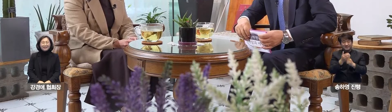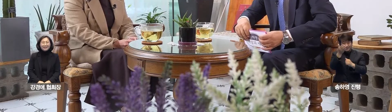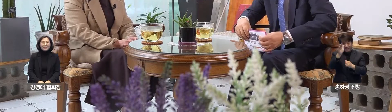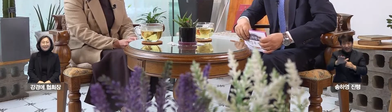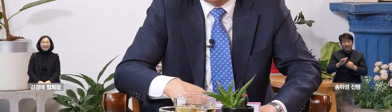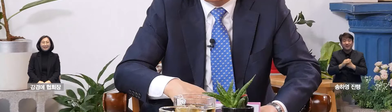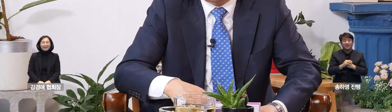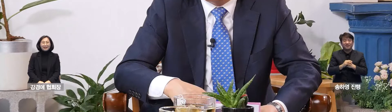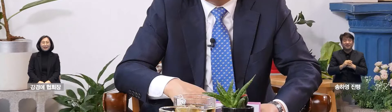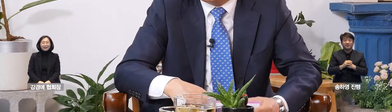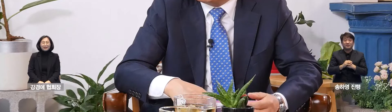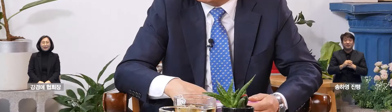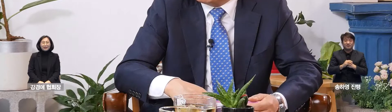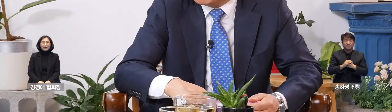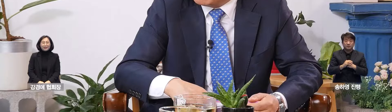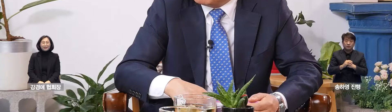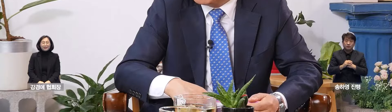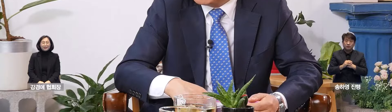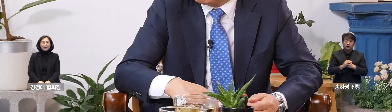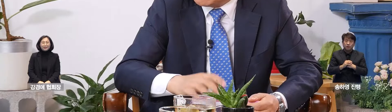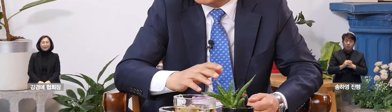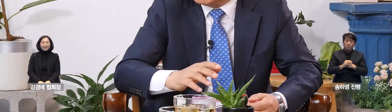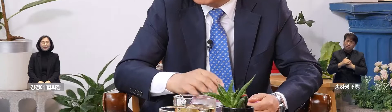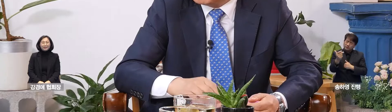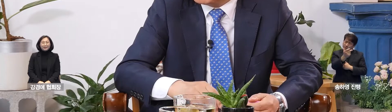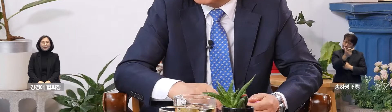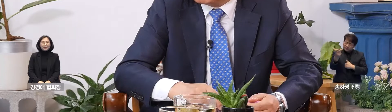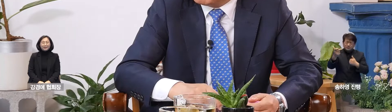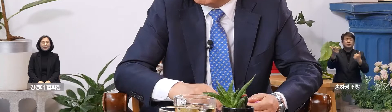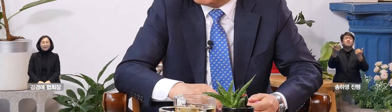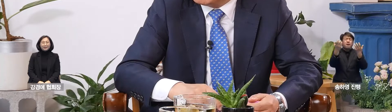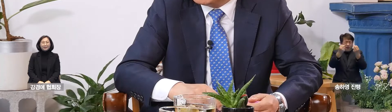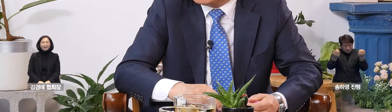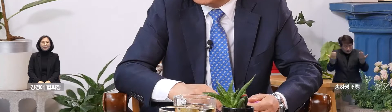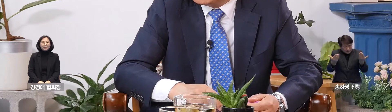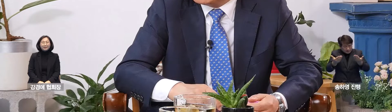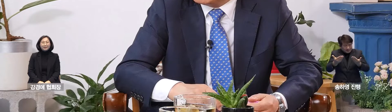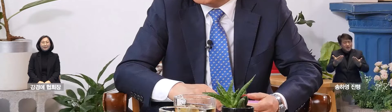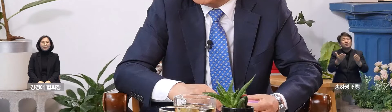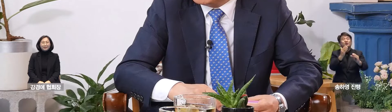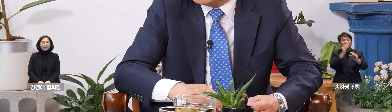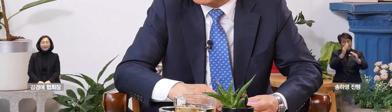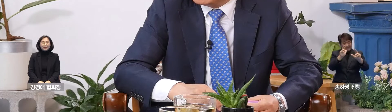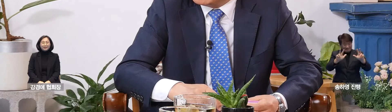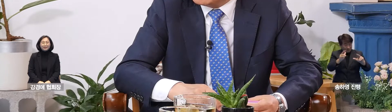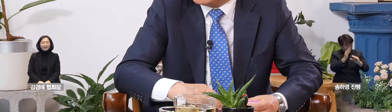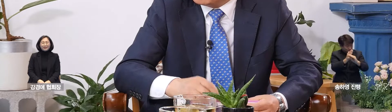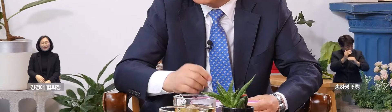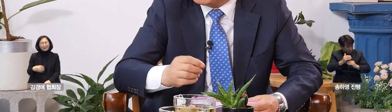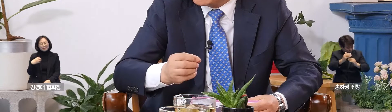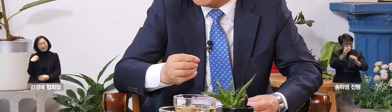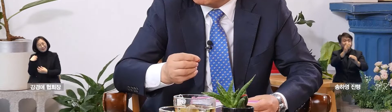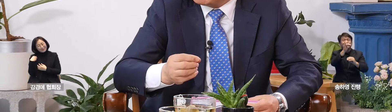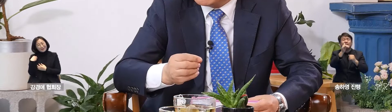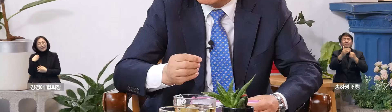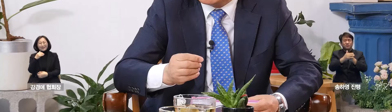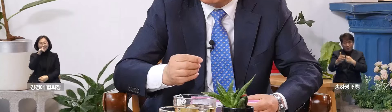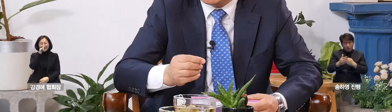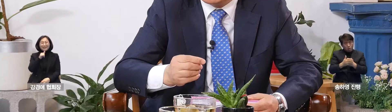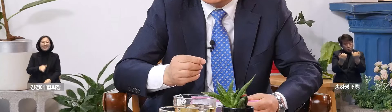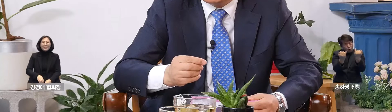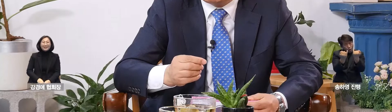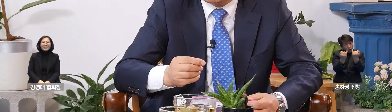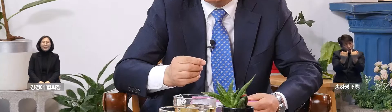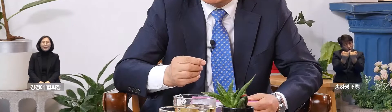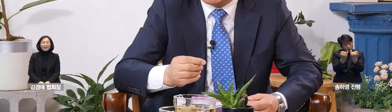그랬더니 뭐 엄청나게 많은 일들 하셔가지고 좀 뻑긴 합니다. 여성의 몸이라는